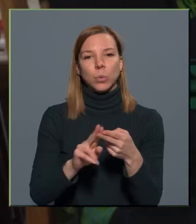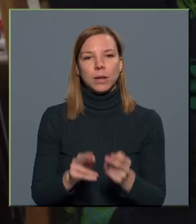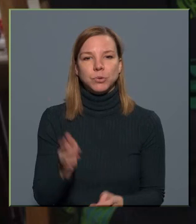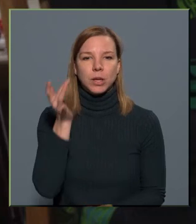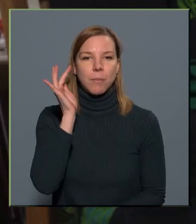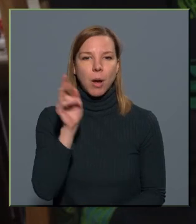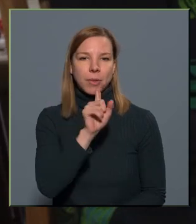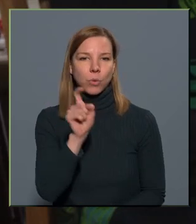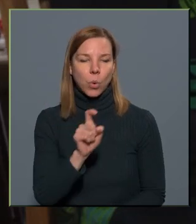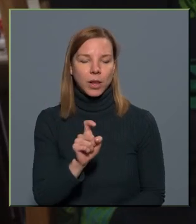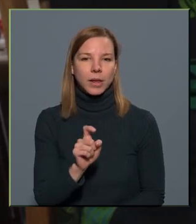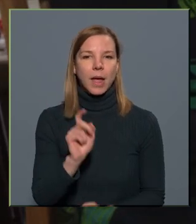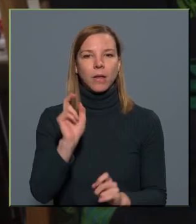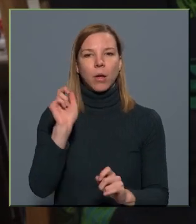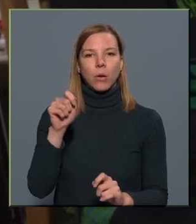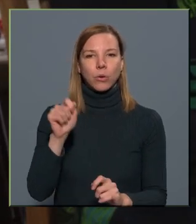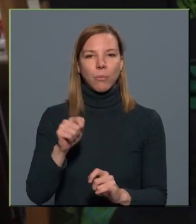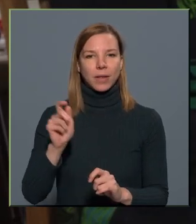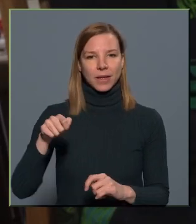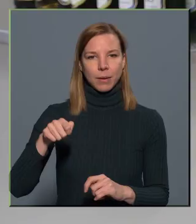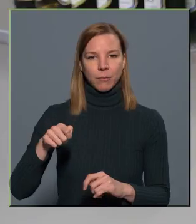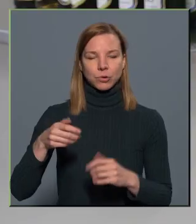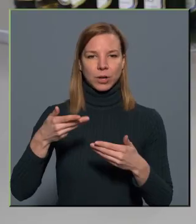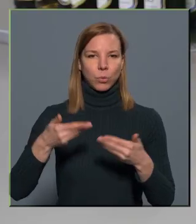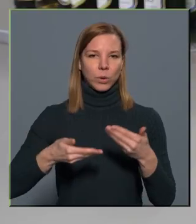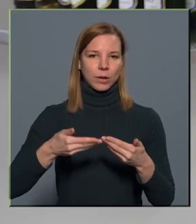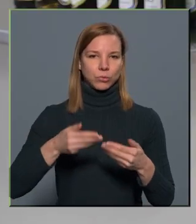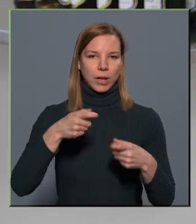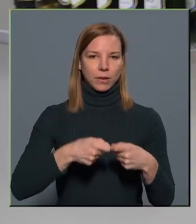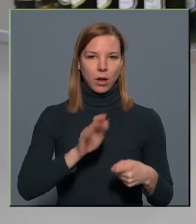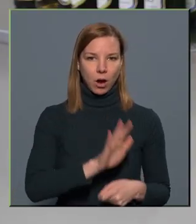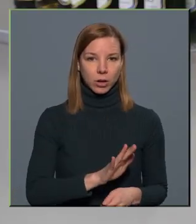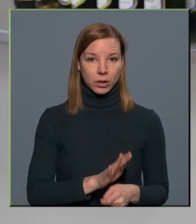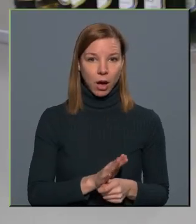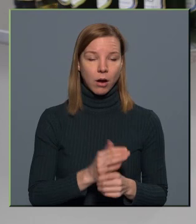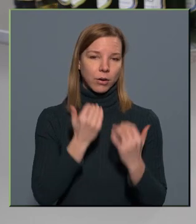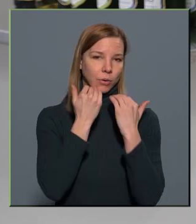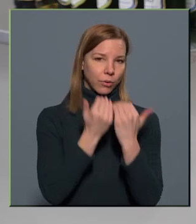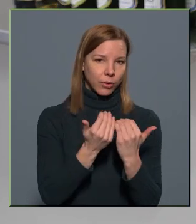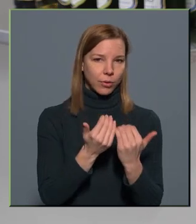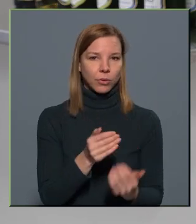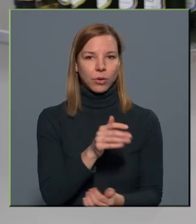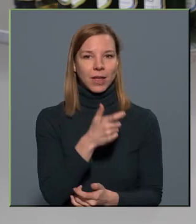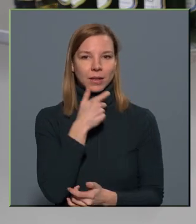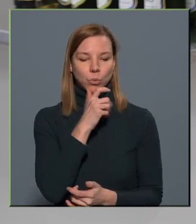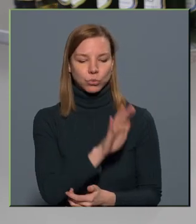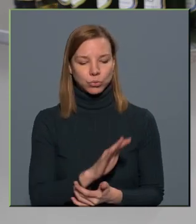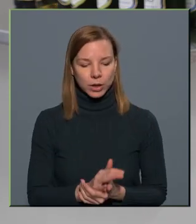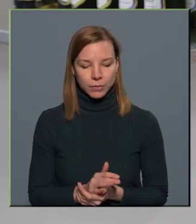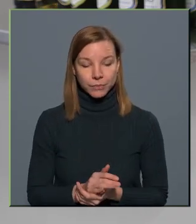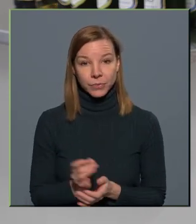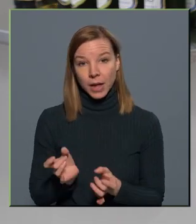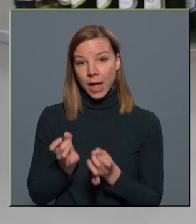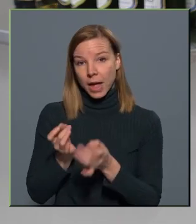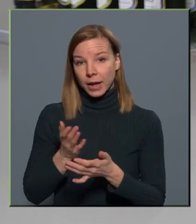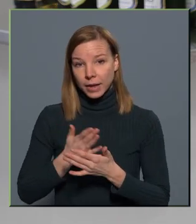kőbányai képviselőtestület tagja köszöntötte a szépkorúakat, a testület tagjainak nevében is. Engedjék meg, hogy a Mustó Géza